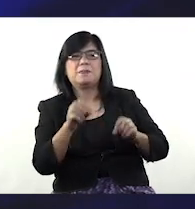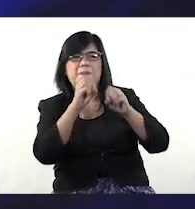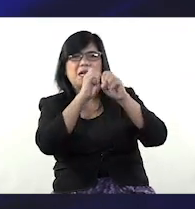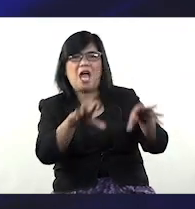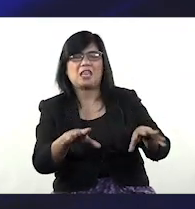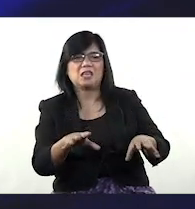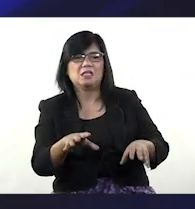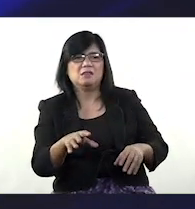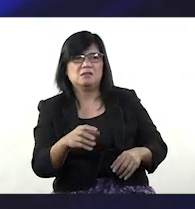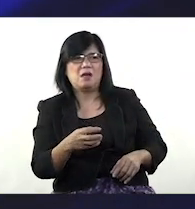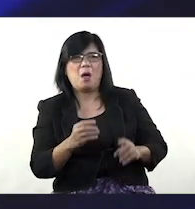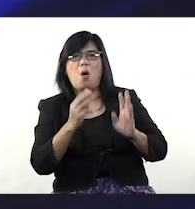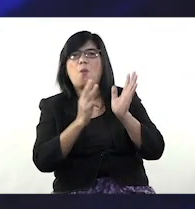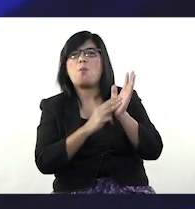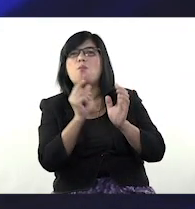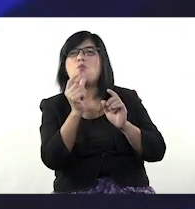memuakkan